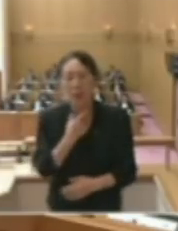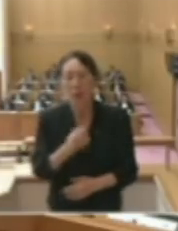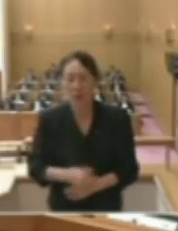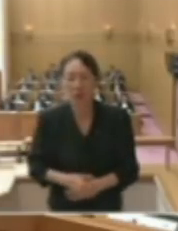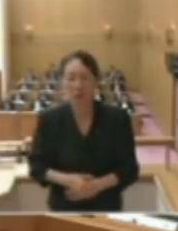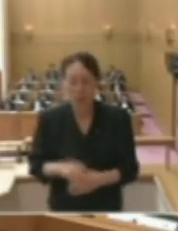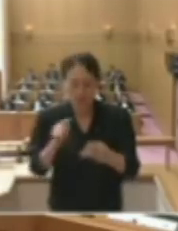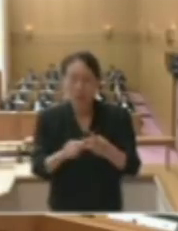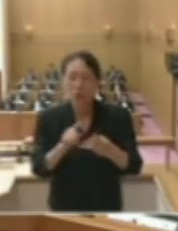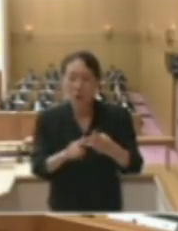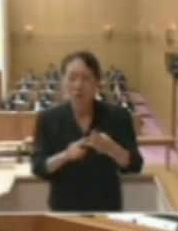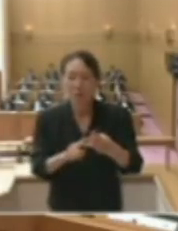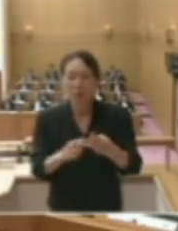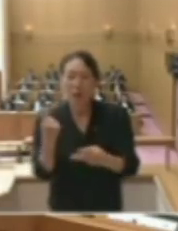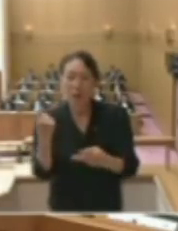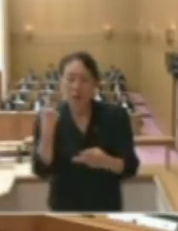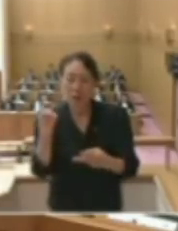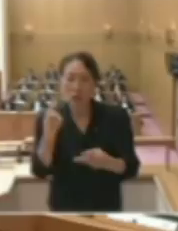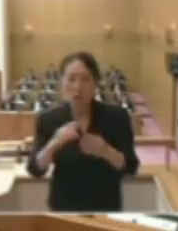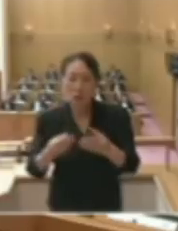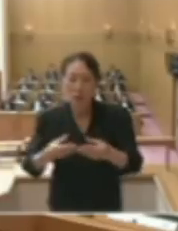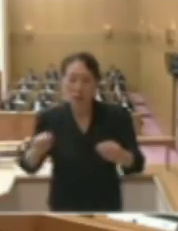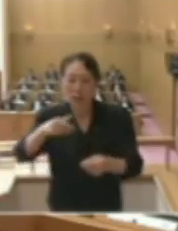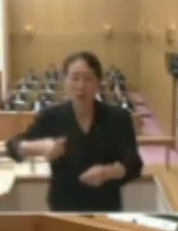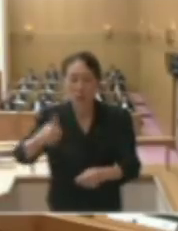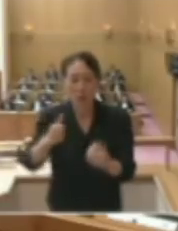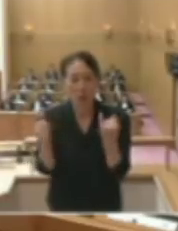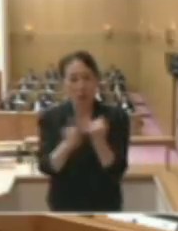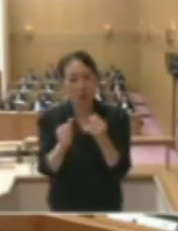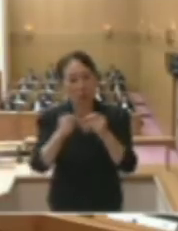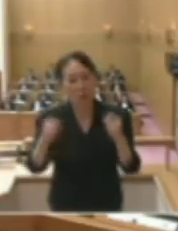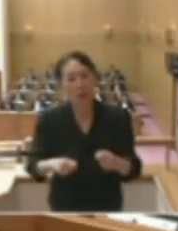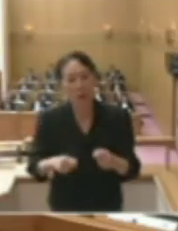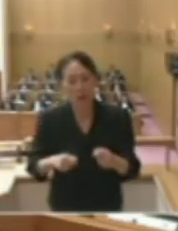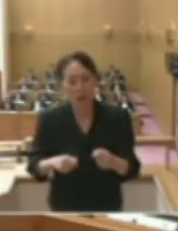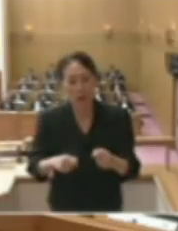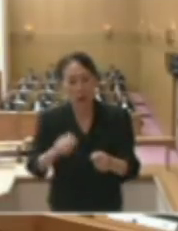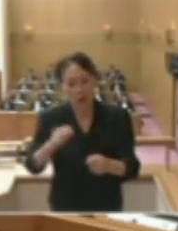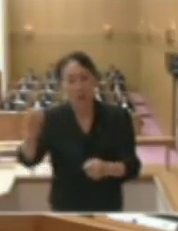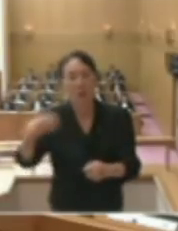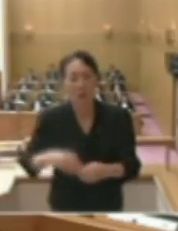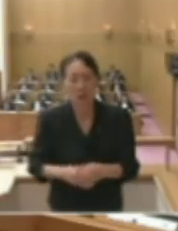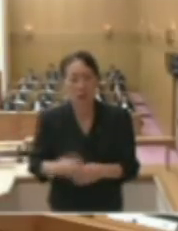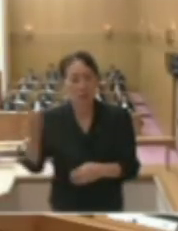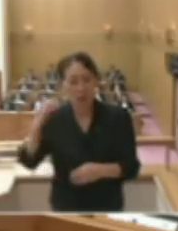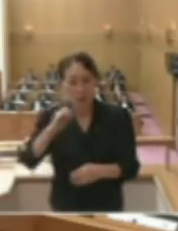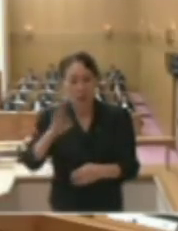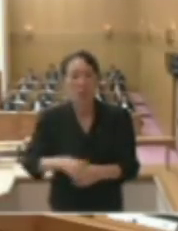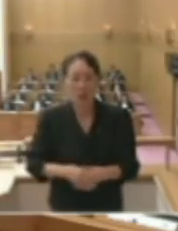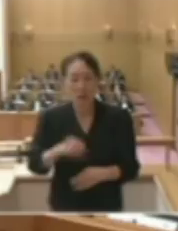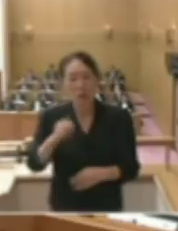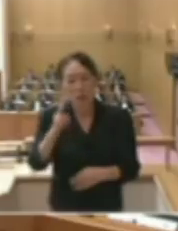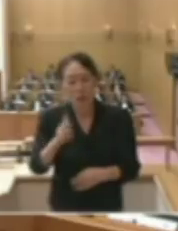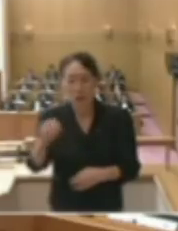三つ目、昨日渡辺部長は結婚問題が問題になったと言いました。私はこれっきり前言いました。そんな